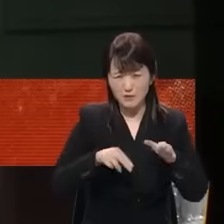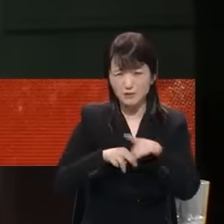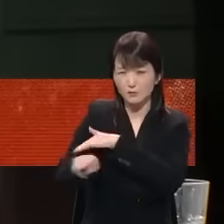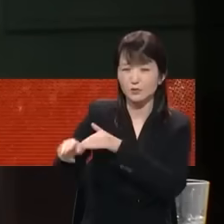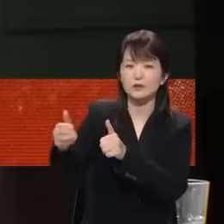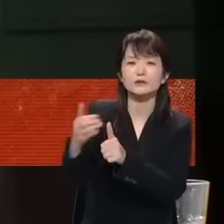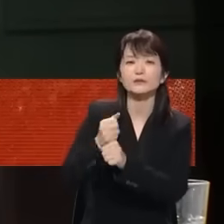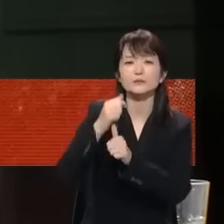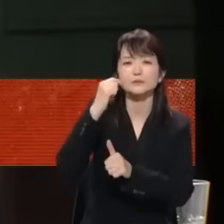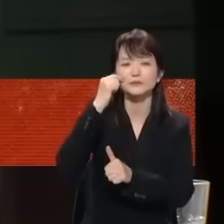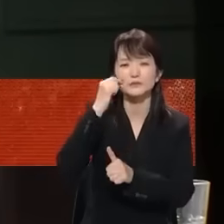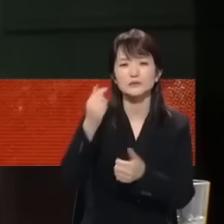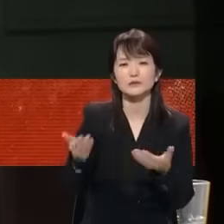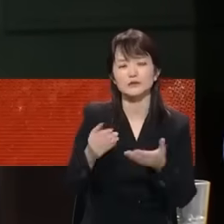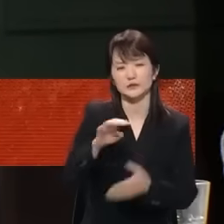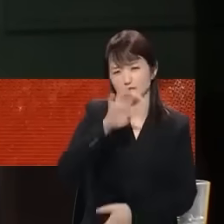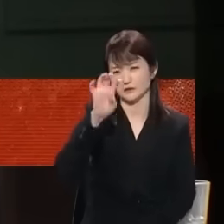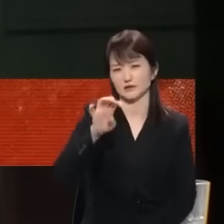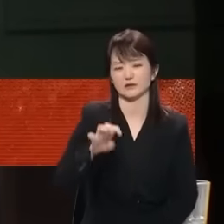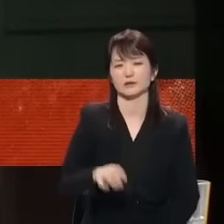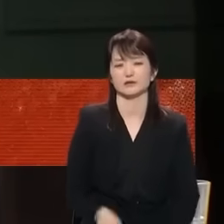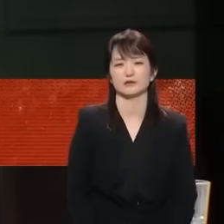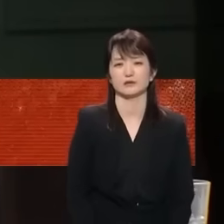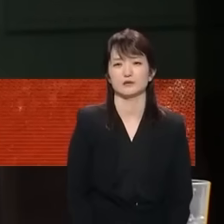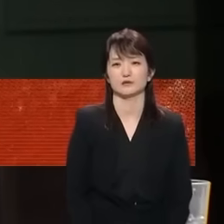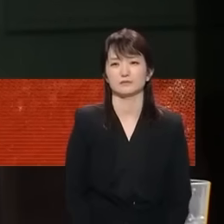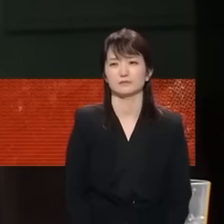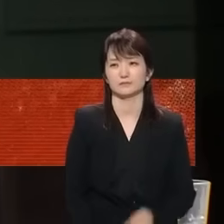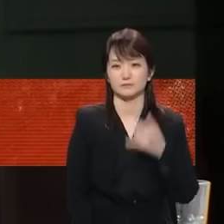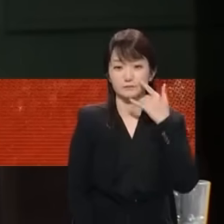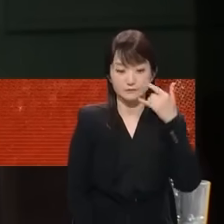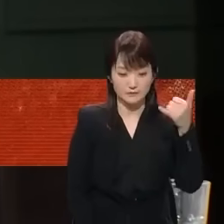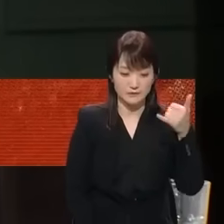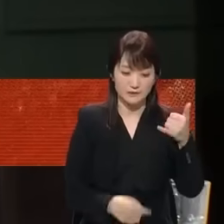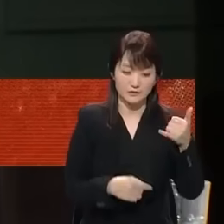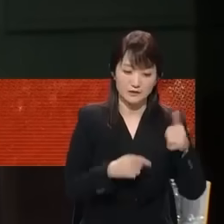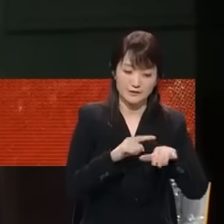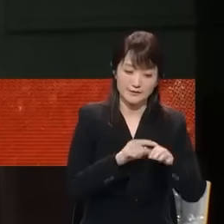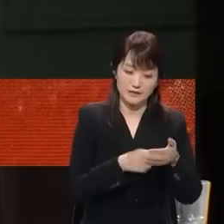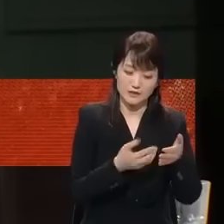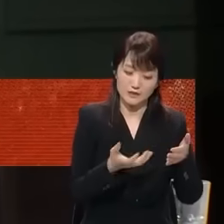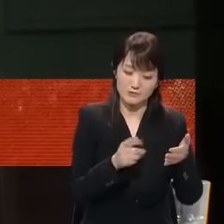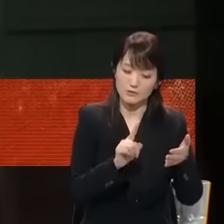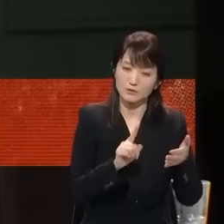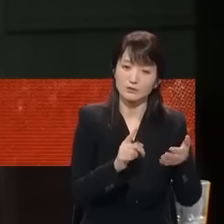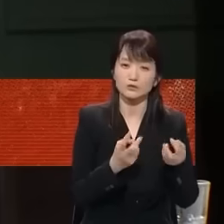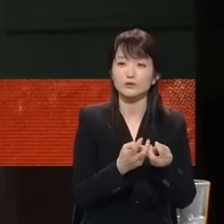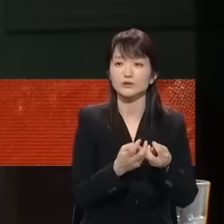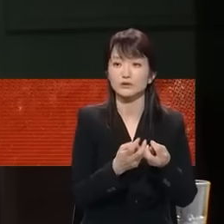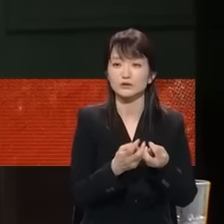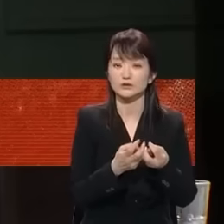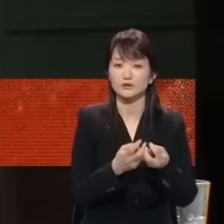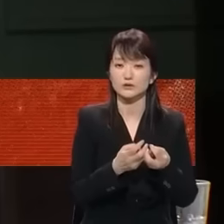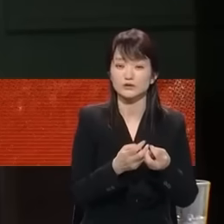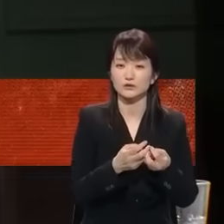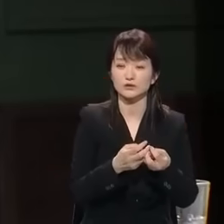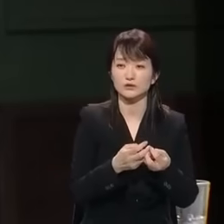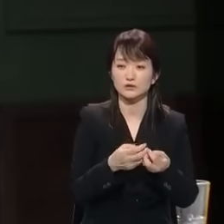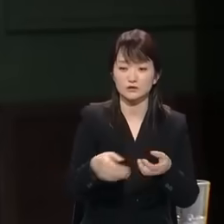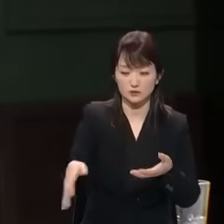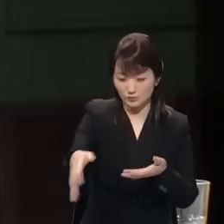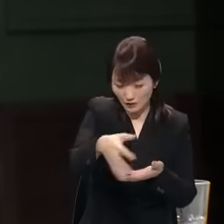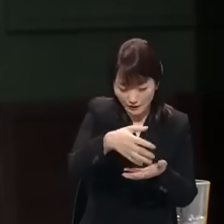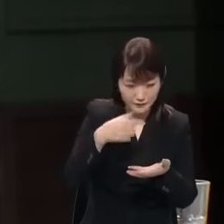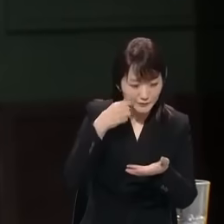가서 못 잡고 이런 일이 반복이 돼 왔다는 겁니다 그래서 부모님이 너무 속상한 마음에 어차피 이거 수학도 못 하는 거 그냥 약을